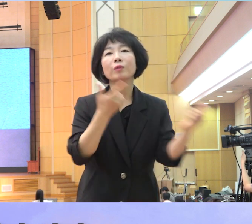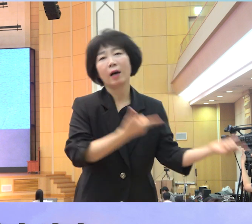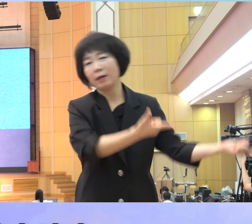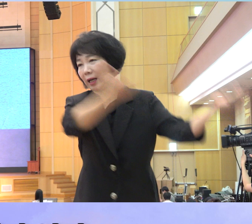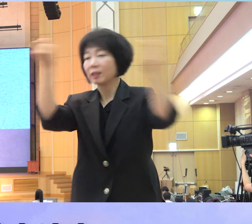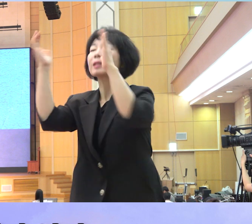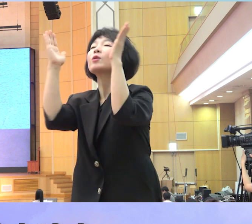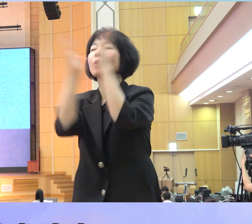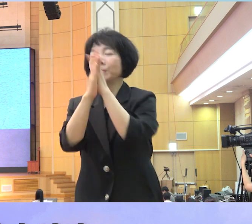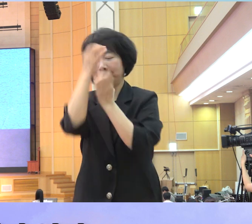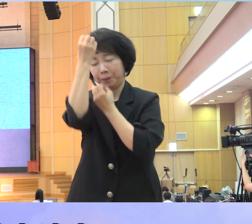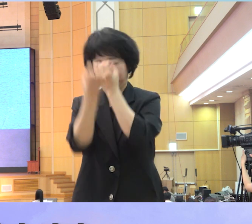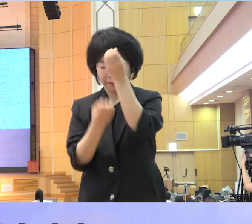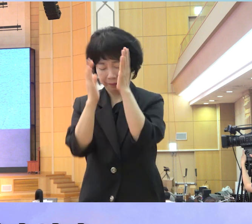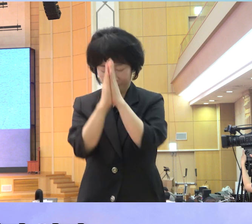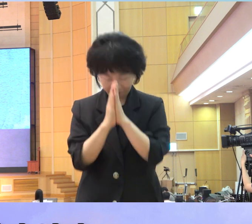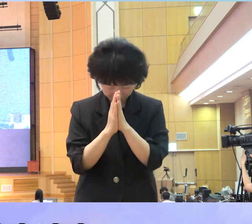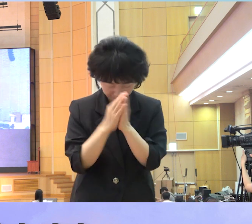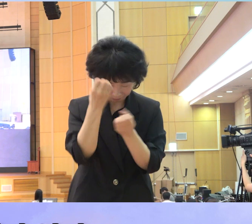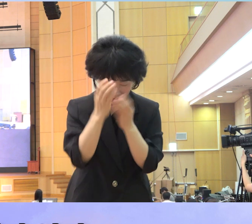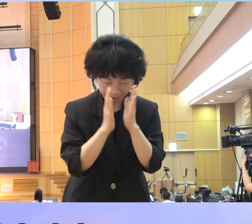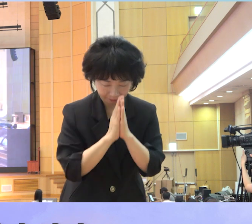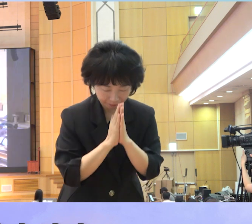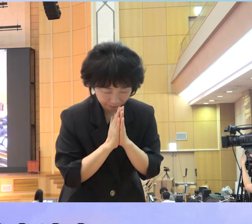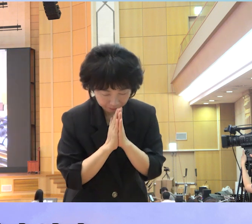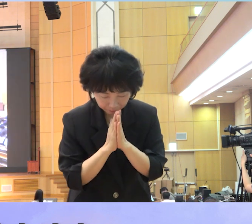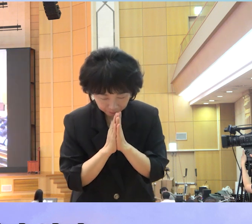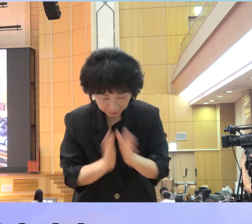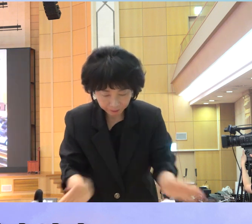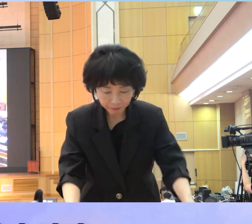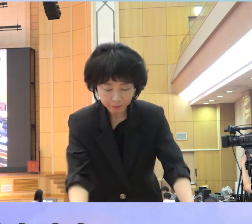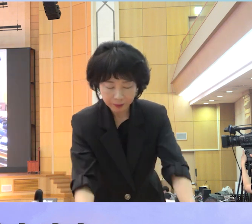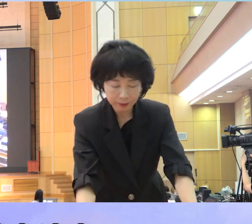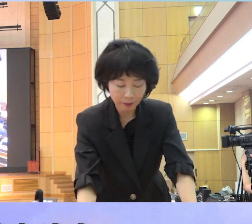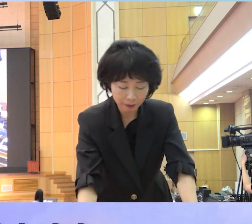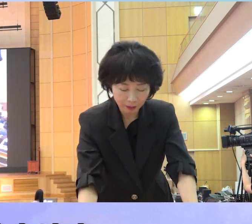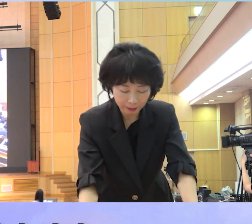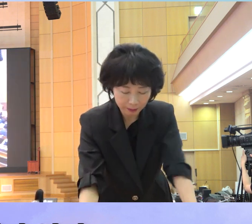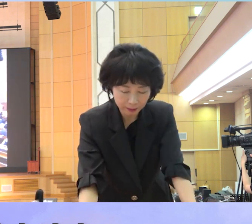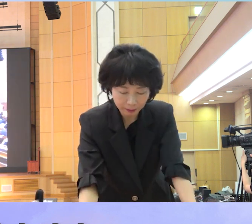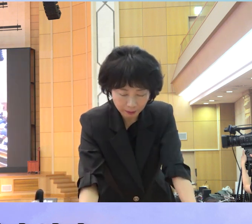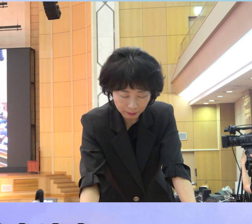같이 합심으로 기도하겠습니다. 사랑의 주님 은혜와 사랑을 감사합니다.